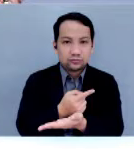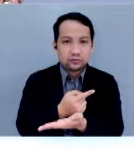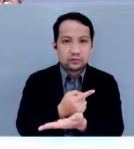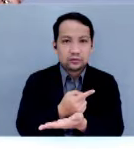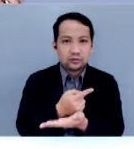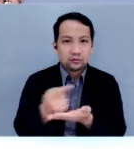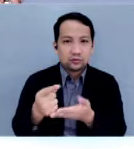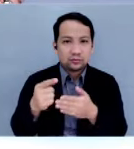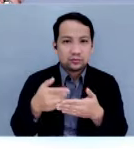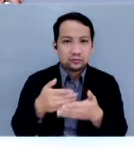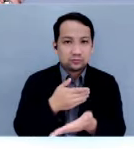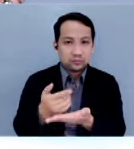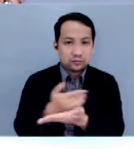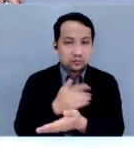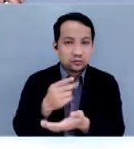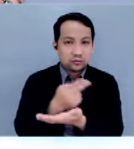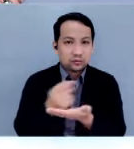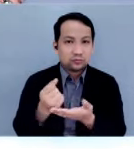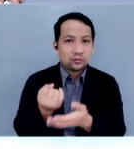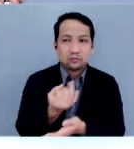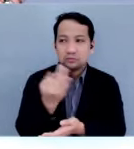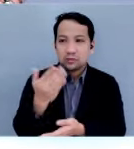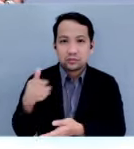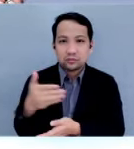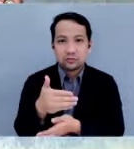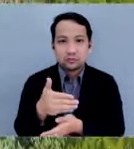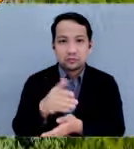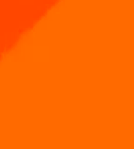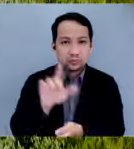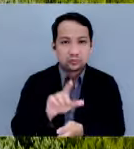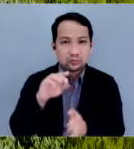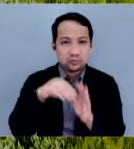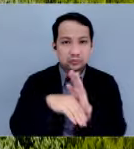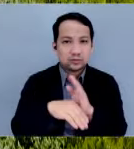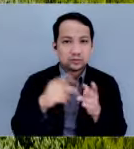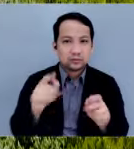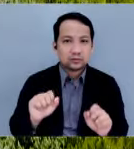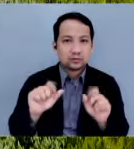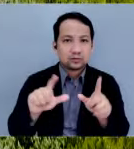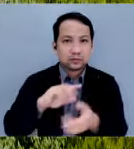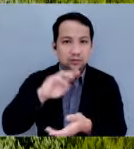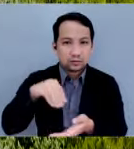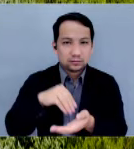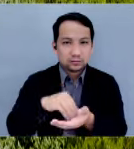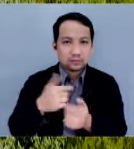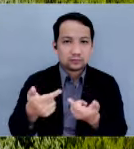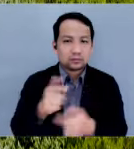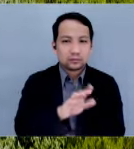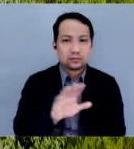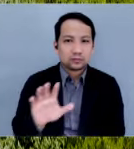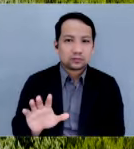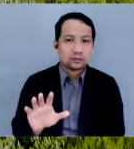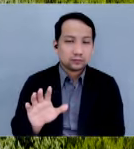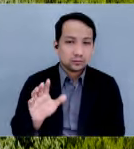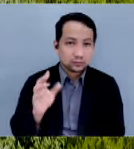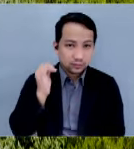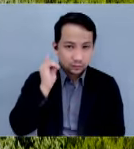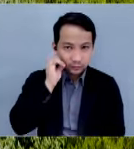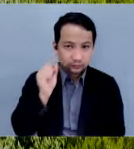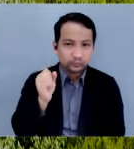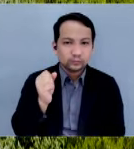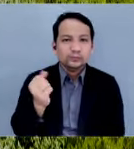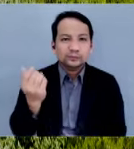dahil may ilang isda rin ang bumaba ang presyo. Live mula sa Mandaluyong, nasa frontline ng balitang yan si Ian Suyu.